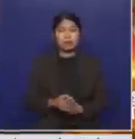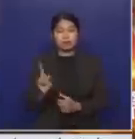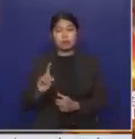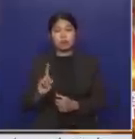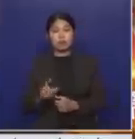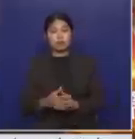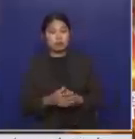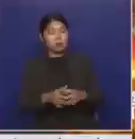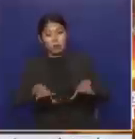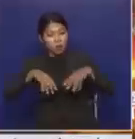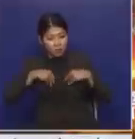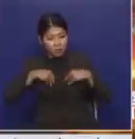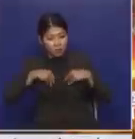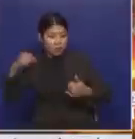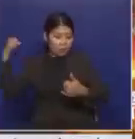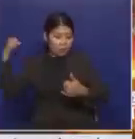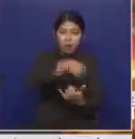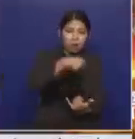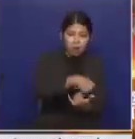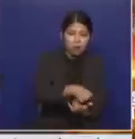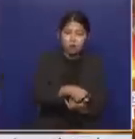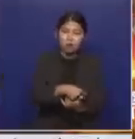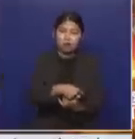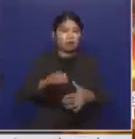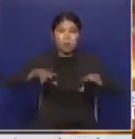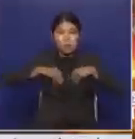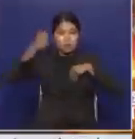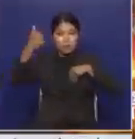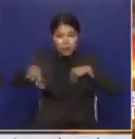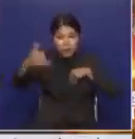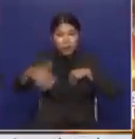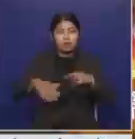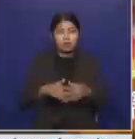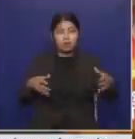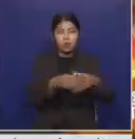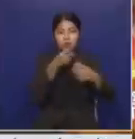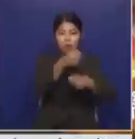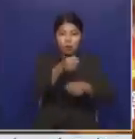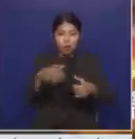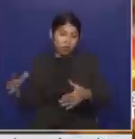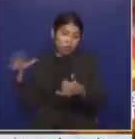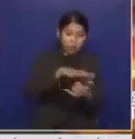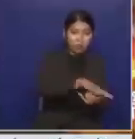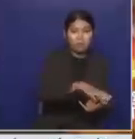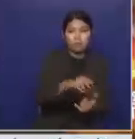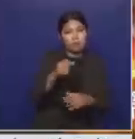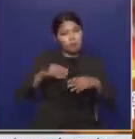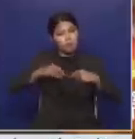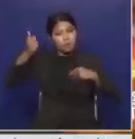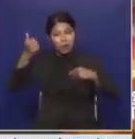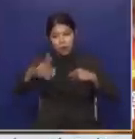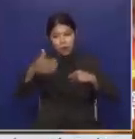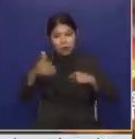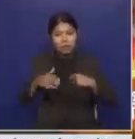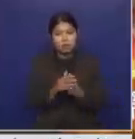ก็ไม่สามารถยอมรับให้เป็นความชอบธรรมในการใช้ความรุนแรงเข้าไปประทุษร้ายผู้ชุมนุมอีกกลุ่มหนึ่งได้สังคมจึง